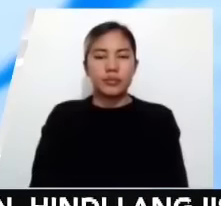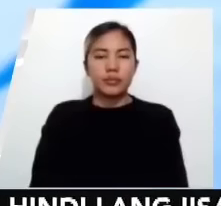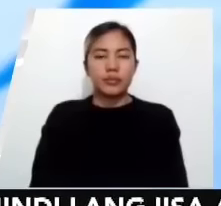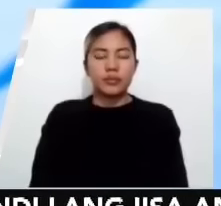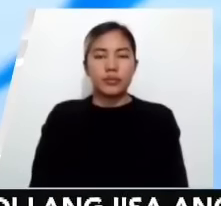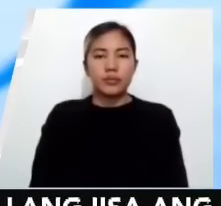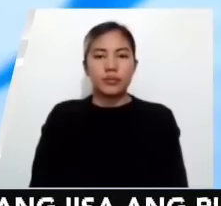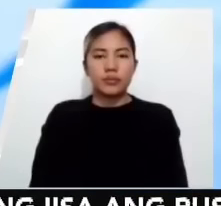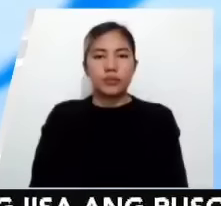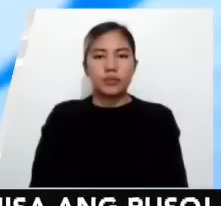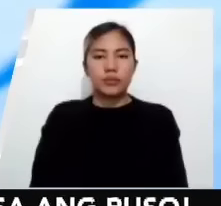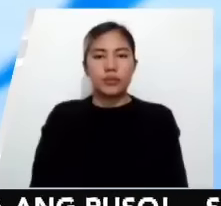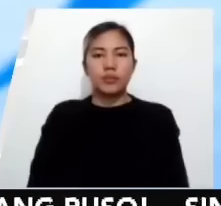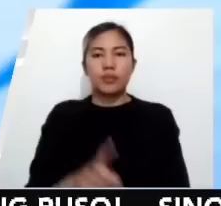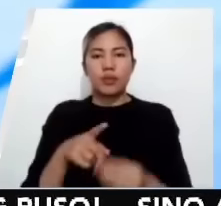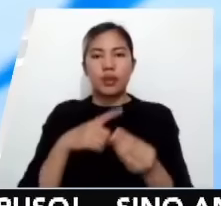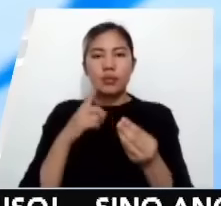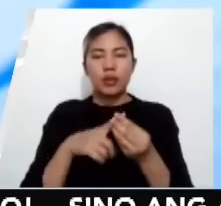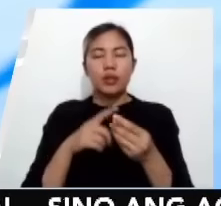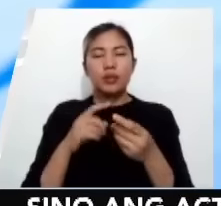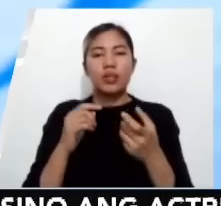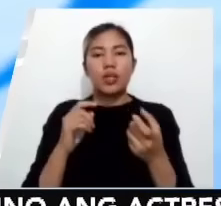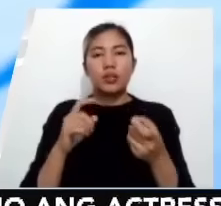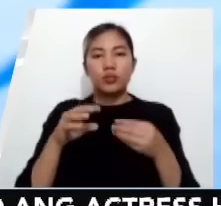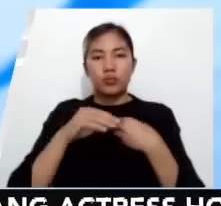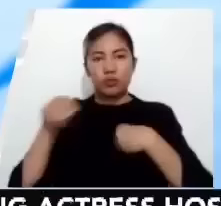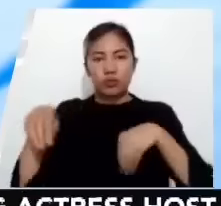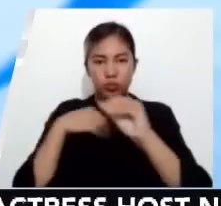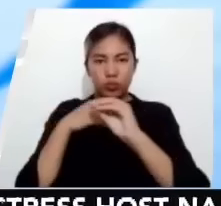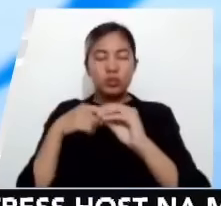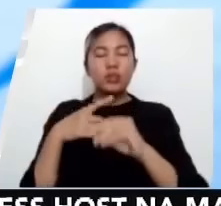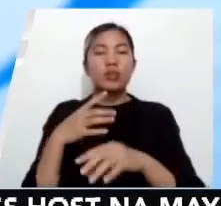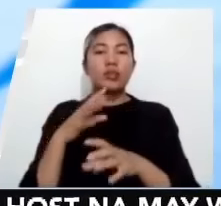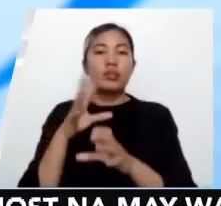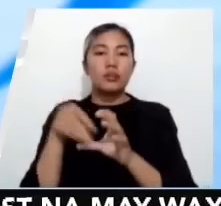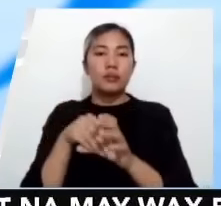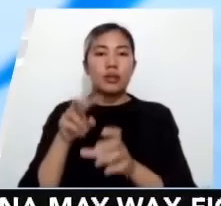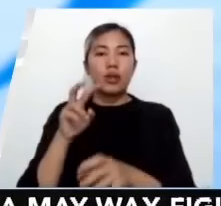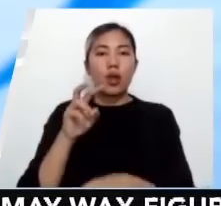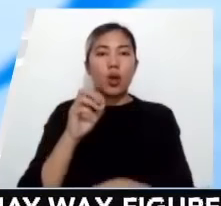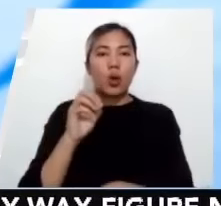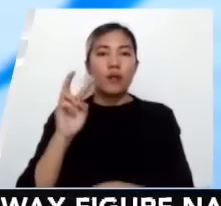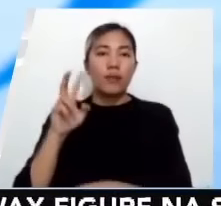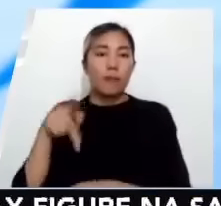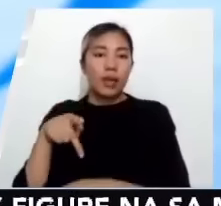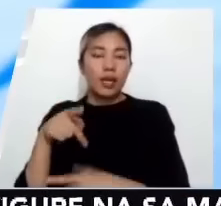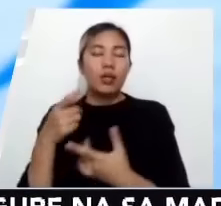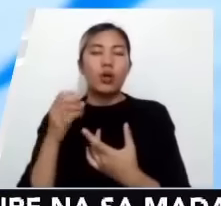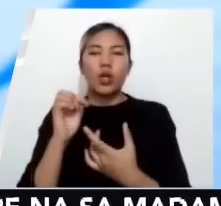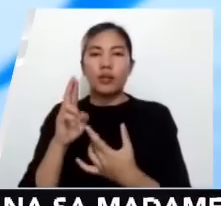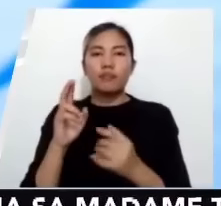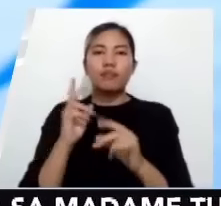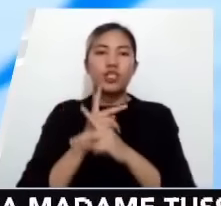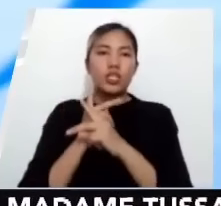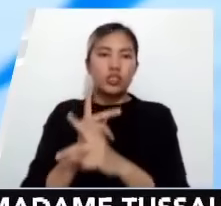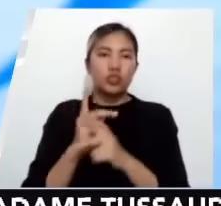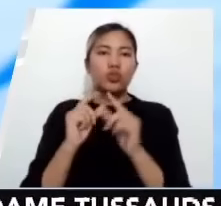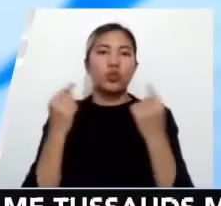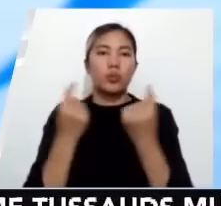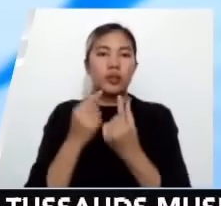Kaugnay sa pagpapalit sa mga sundalong kabilang sa Vice Presidential Security and Protection Group at iba pang issue, kausapin natin si Armed Forces of the